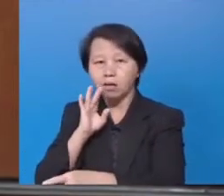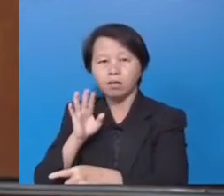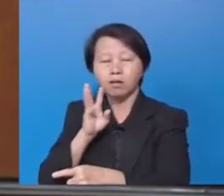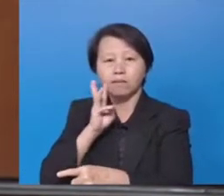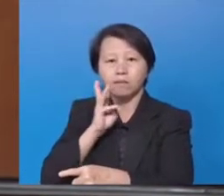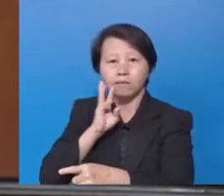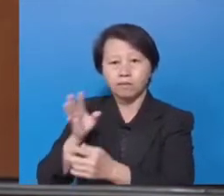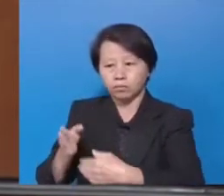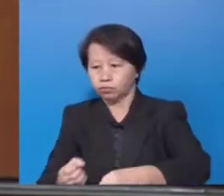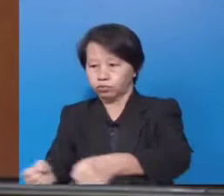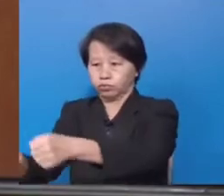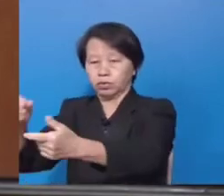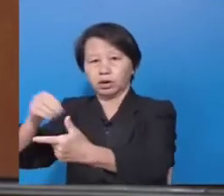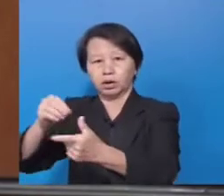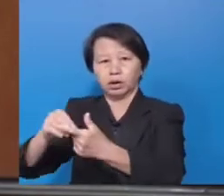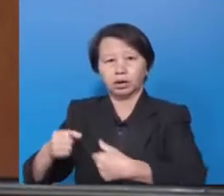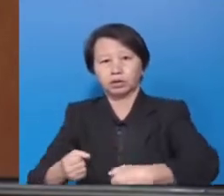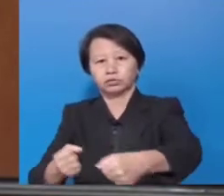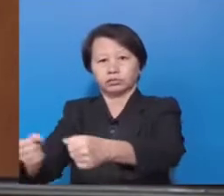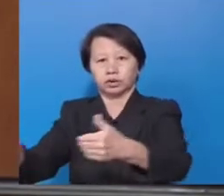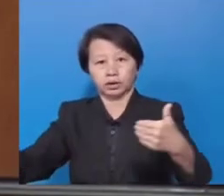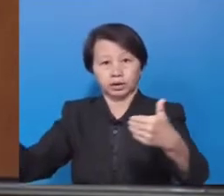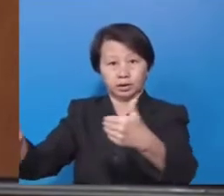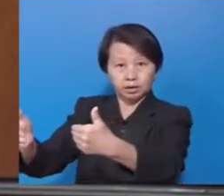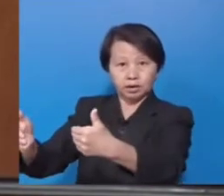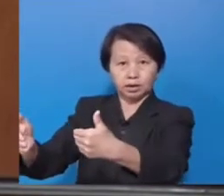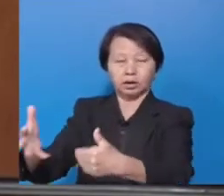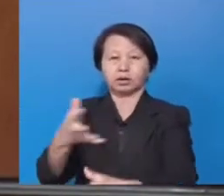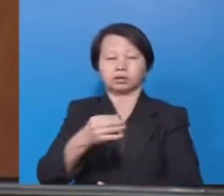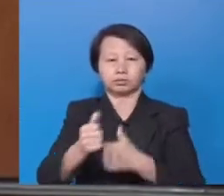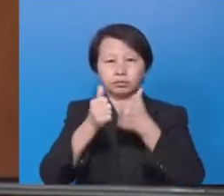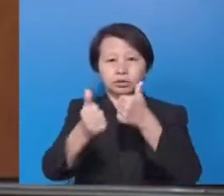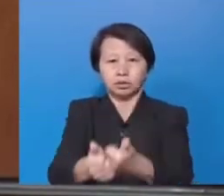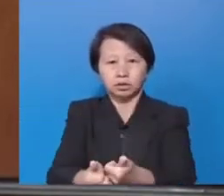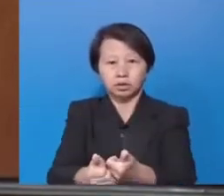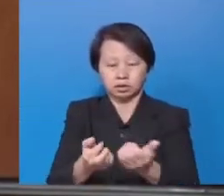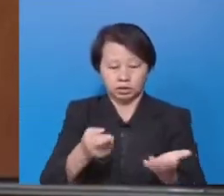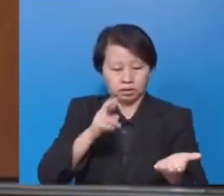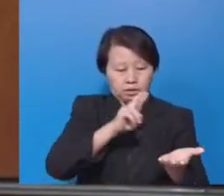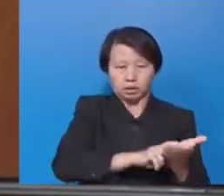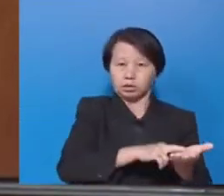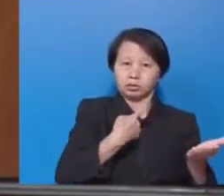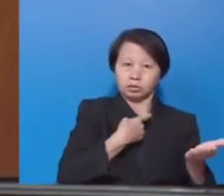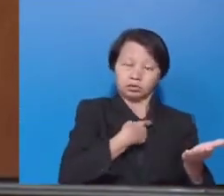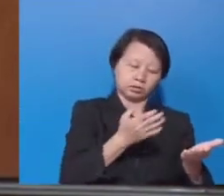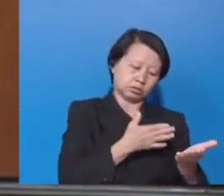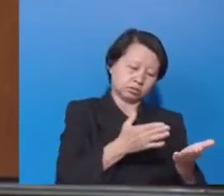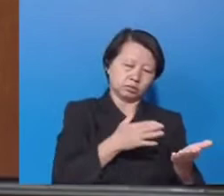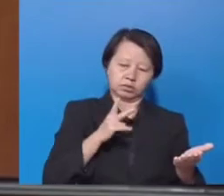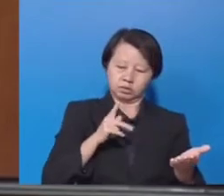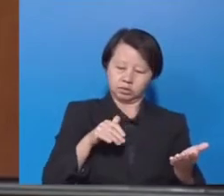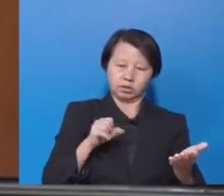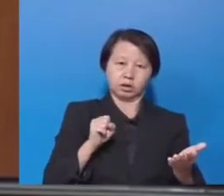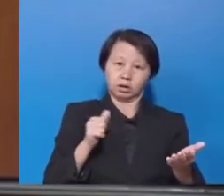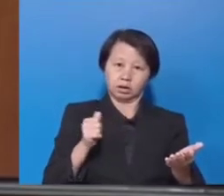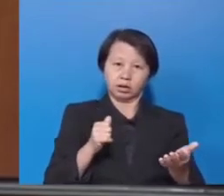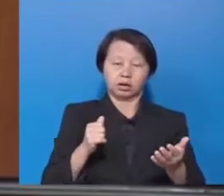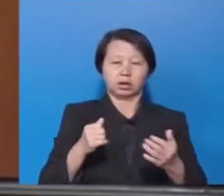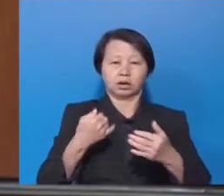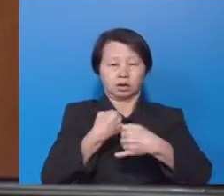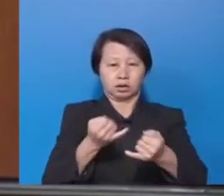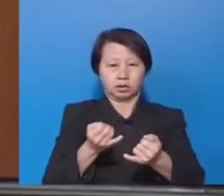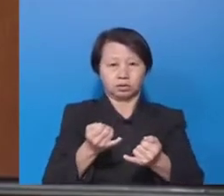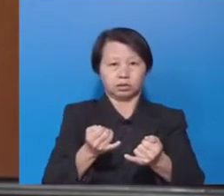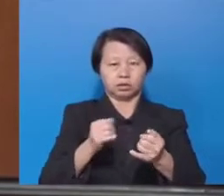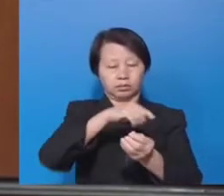daratan alur Sungai ataupun sungai-sungai berhampiran dan berdasarkan kepada record kami dikasih kita juga record jabatan